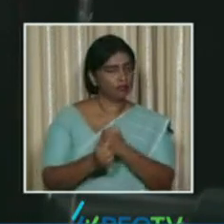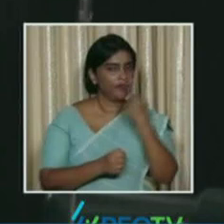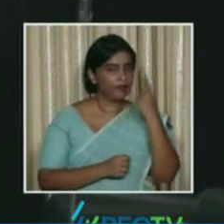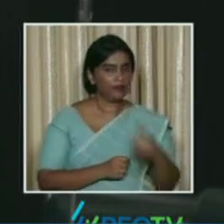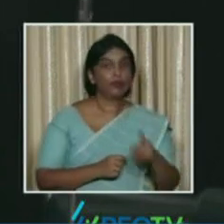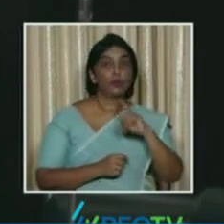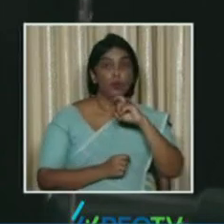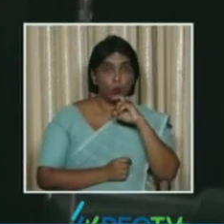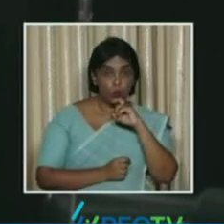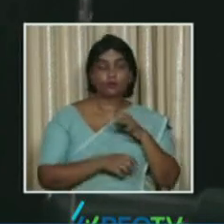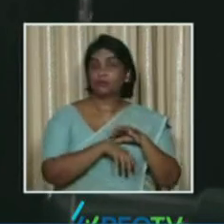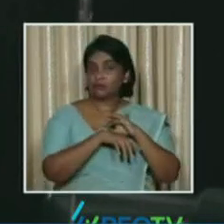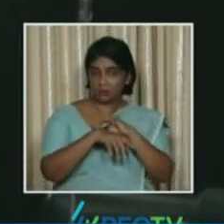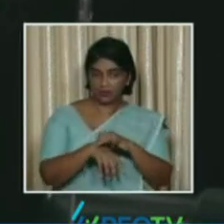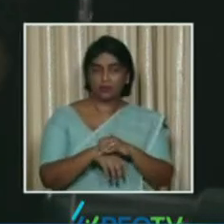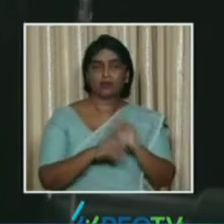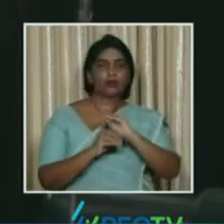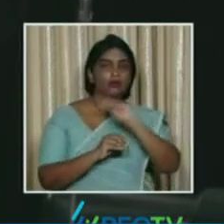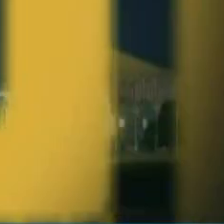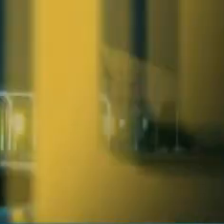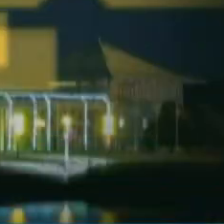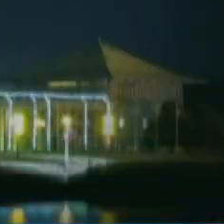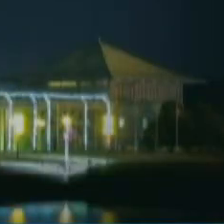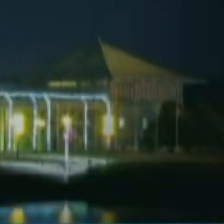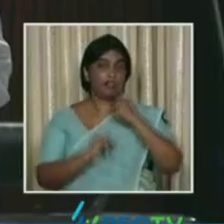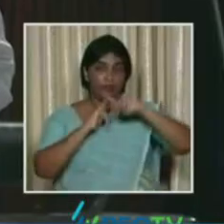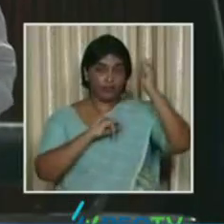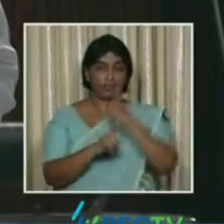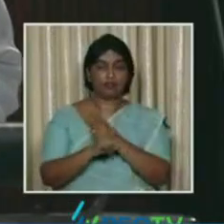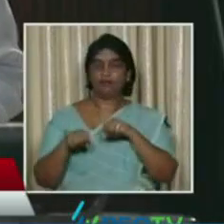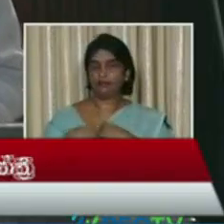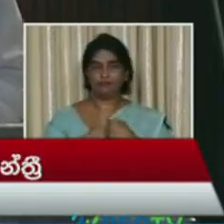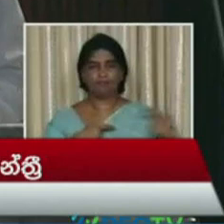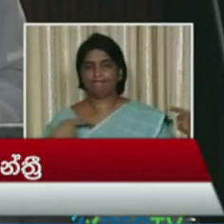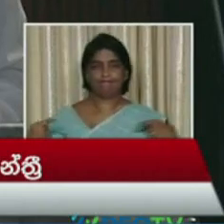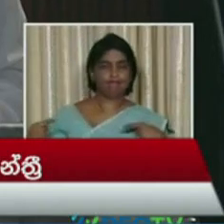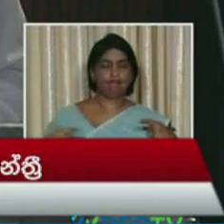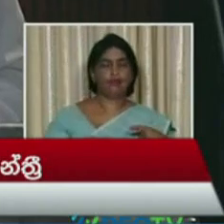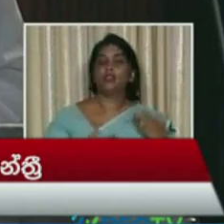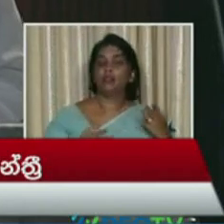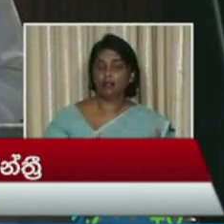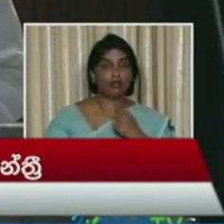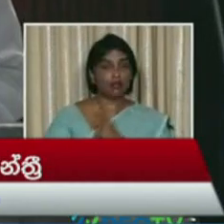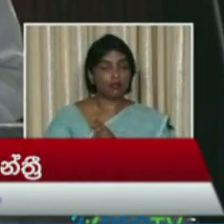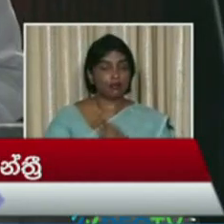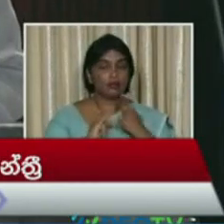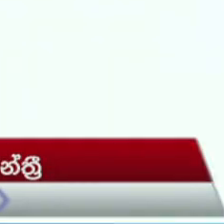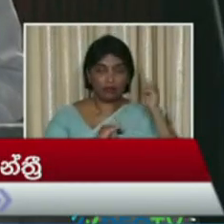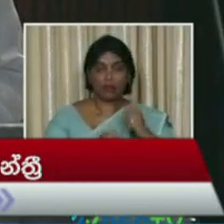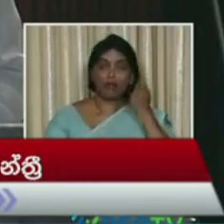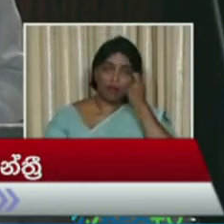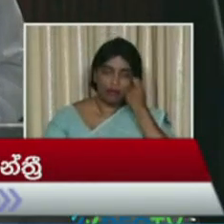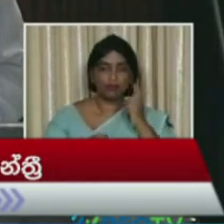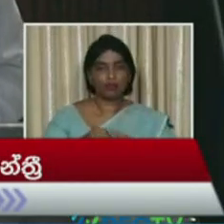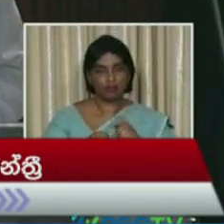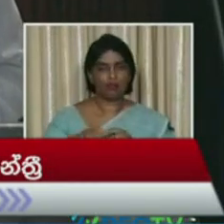අපේ අධිකරණයට මේ වගේ ඉදිරිපත් කරාම ටික දවසකින් ඉතින් අපත් දෙනවා. විශ්වවිද්‍යාල ආචාර්යුන්ගේ සංගමයේ ඉදිරිපත් කරන අතම් යෝජනා සහ